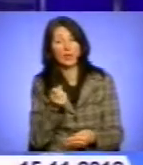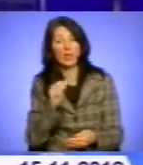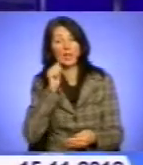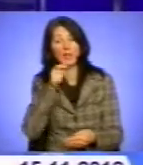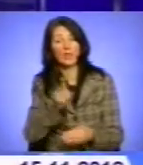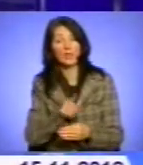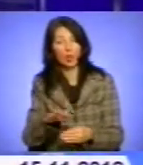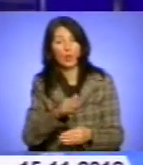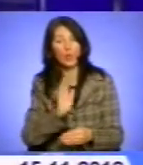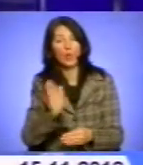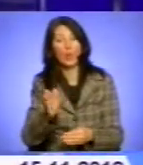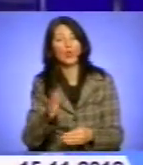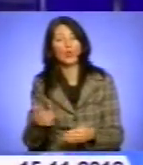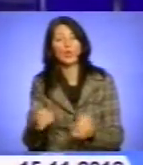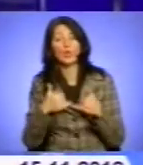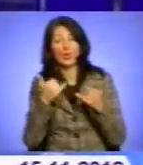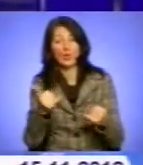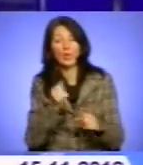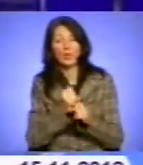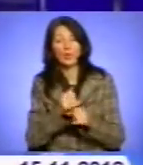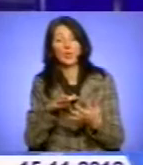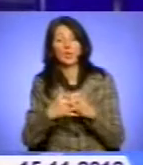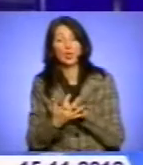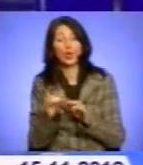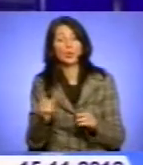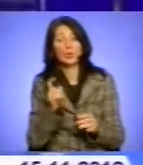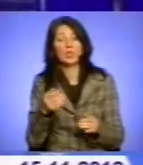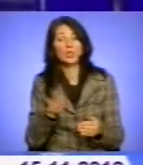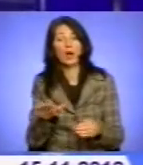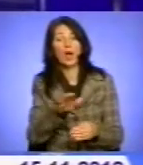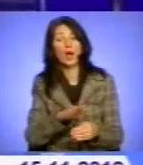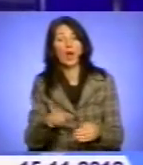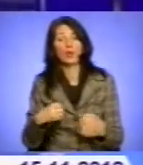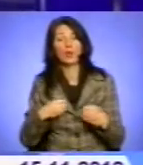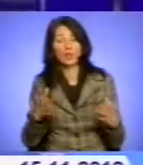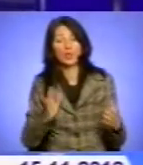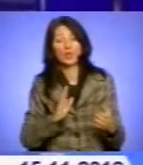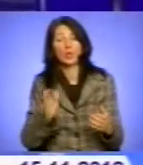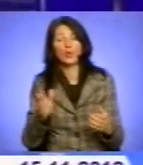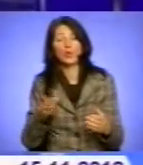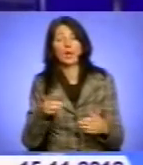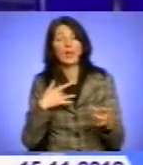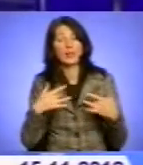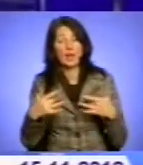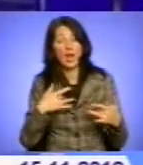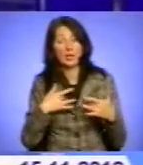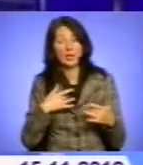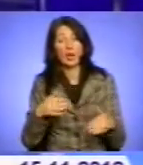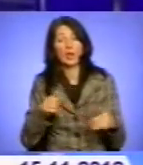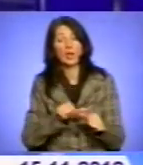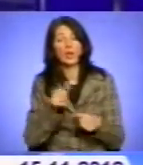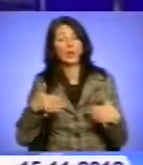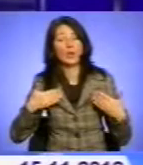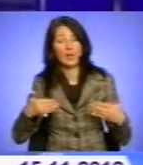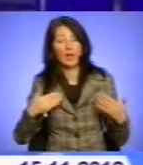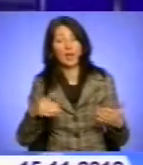будуть вшановувати працівників сільського господарства краю. Урочистості відбудуться у драмтеатрі. Окрім вітання представників влади,